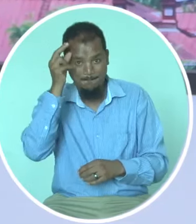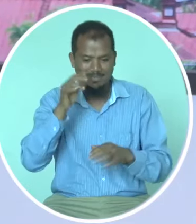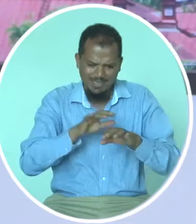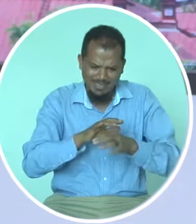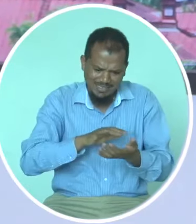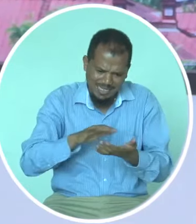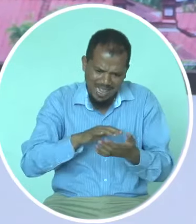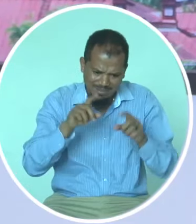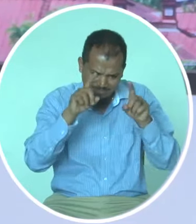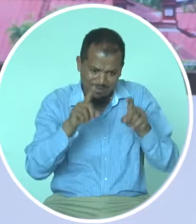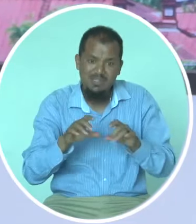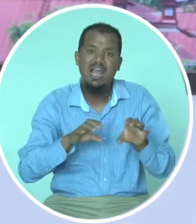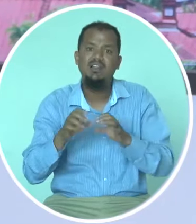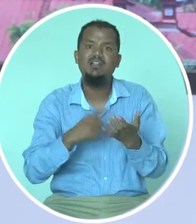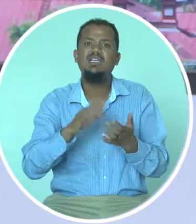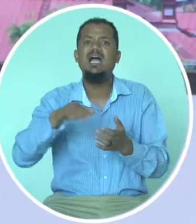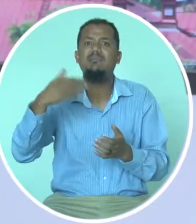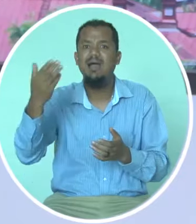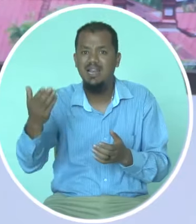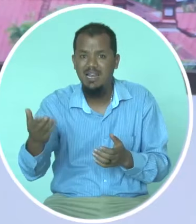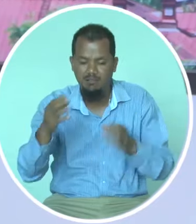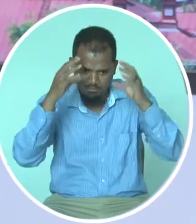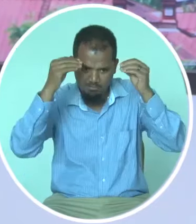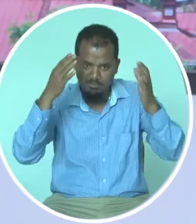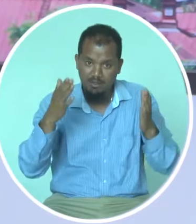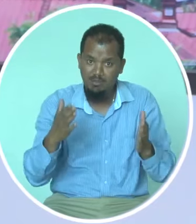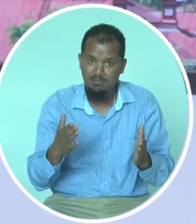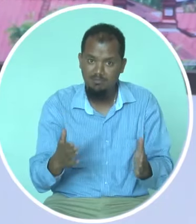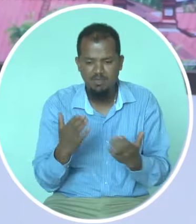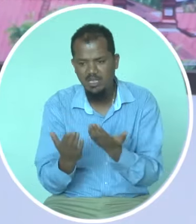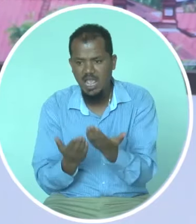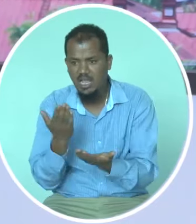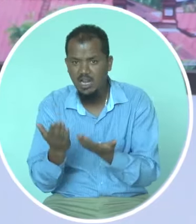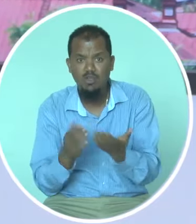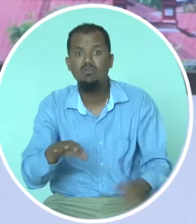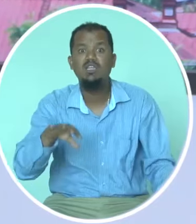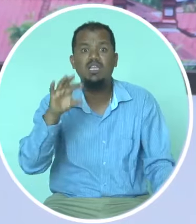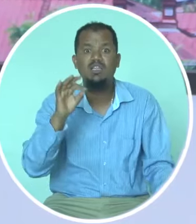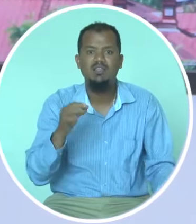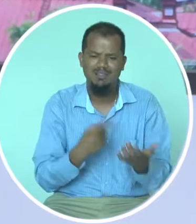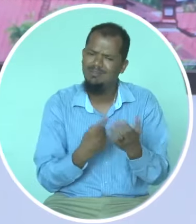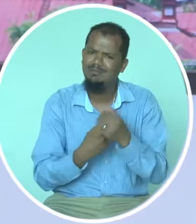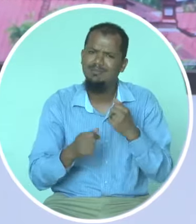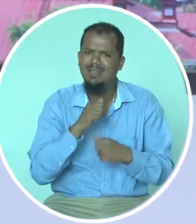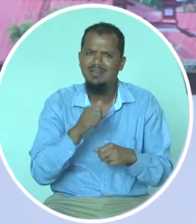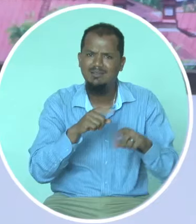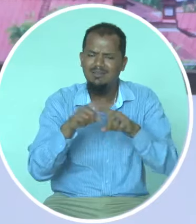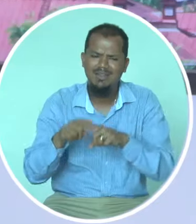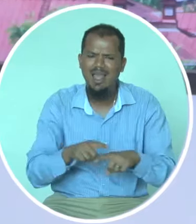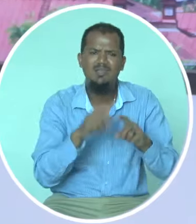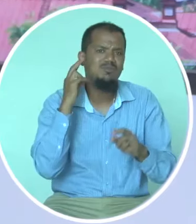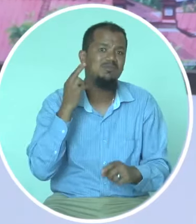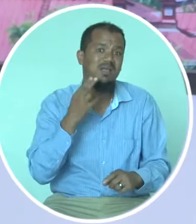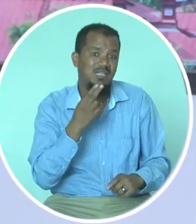باهل تناتنا مرمري عدر قالو كزابالفة با ممهرنتم إياقل قلو يغن يالو يبچا دلن بتلا يو